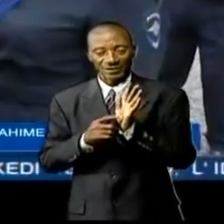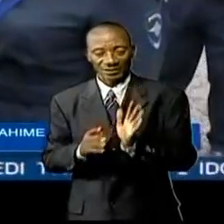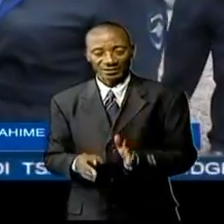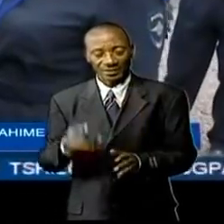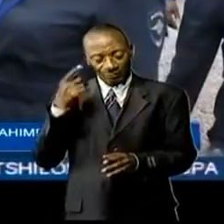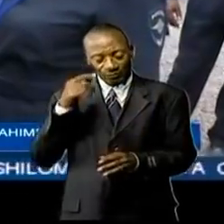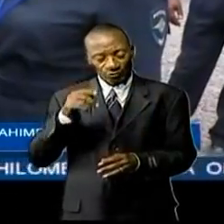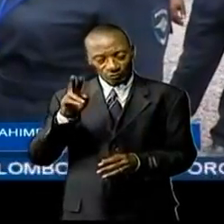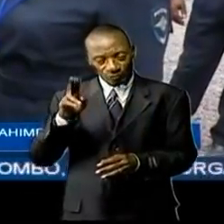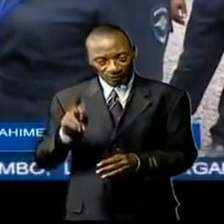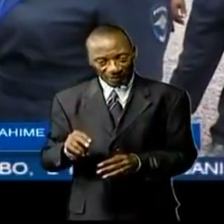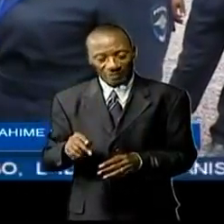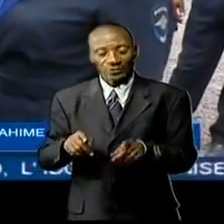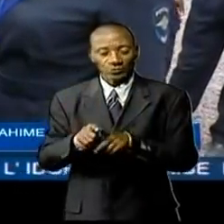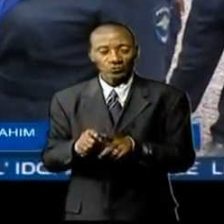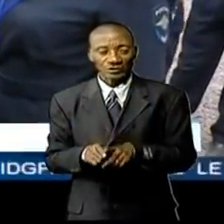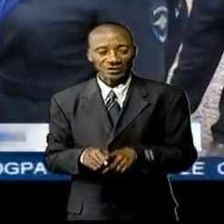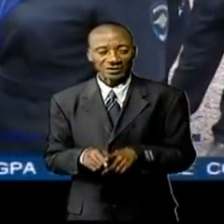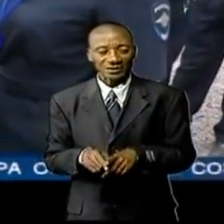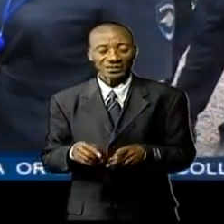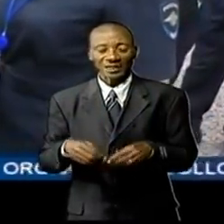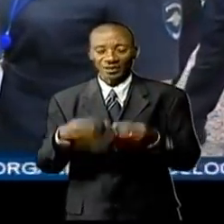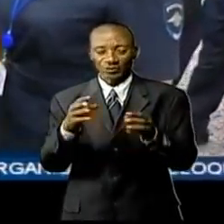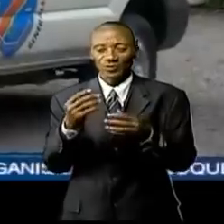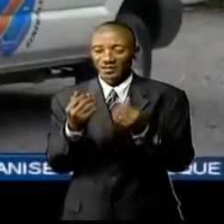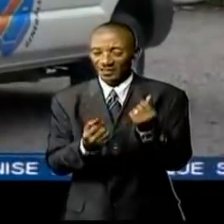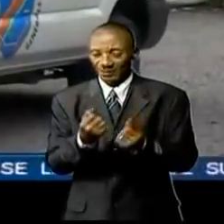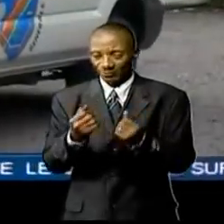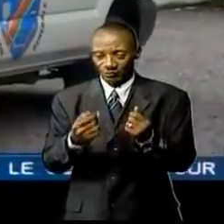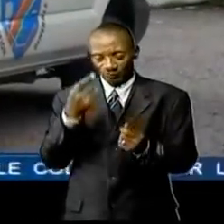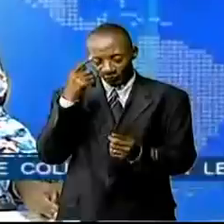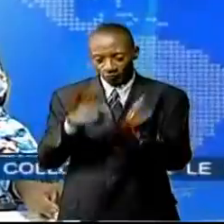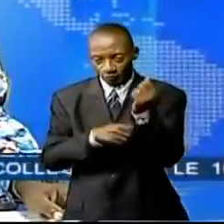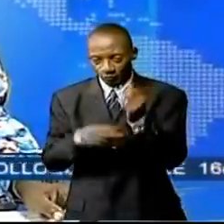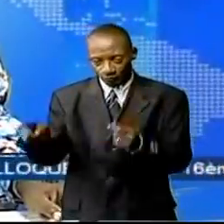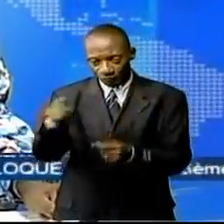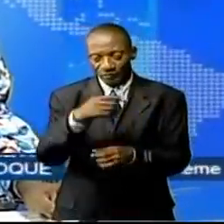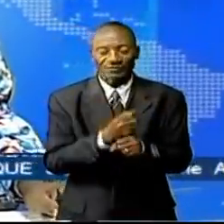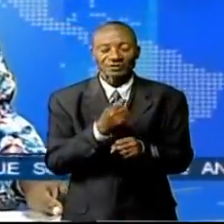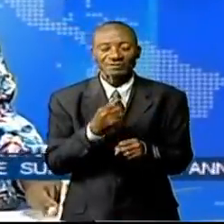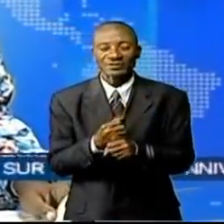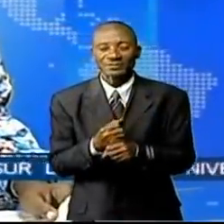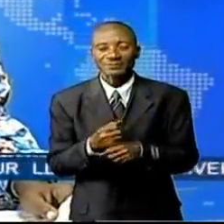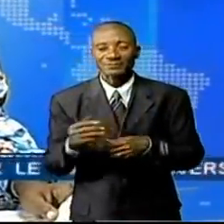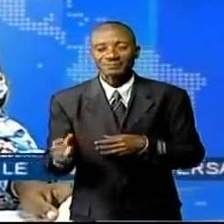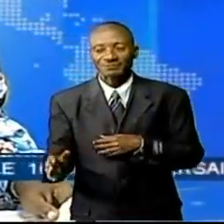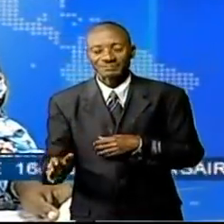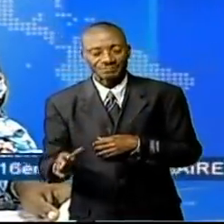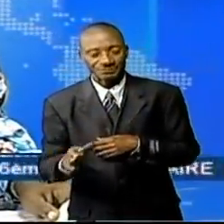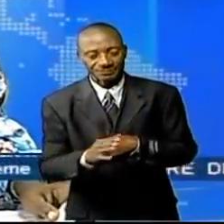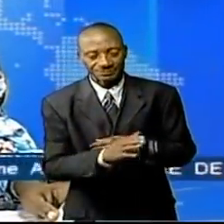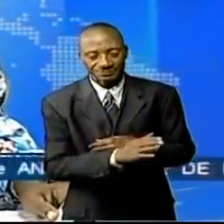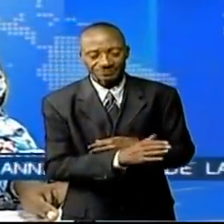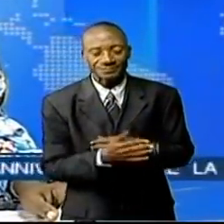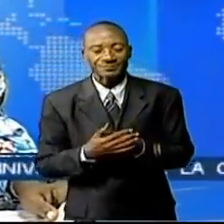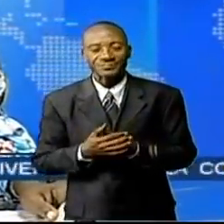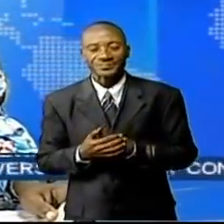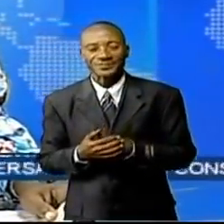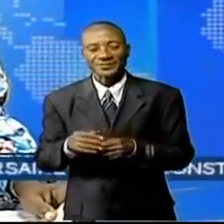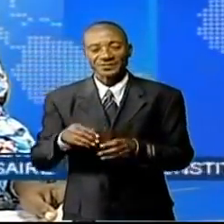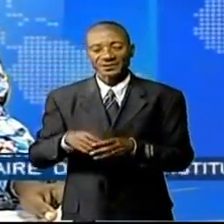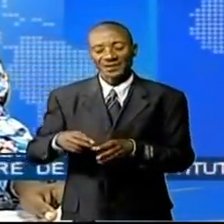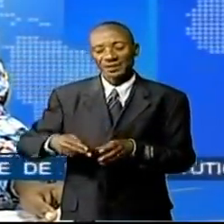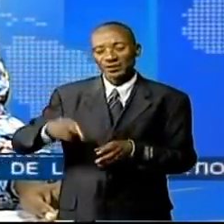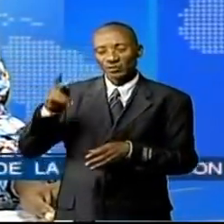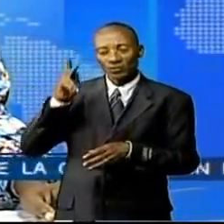composante MONUSCO a remis de véhicules à ces derniers. Dans la province du Haut-Katanga, les miniers